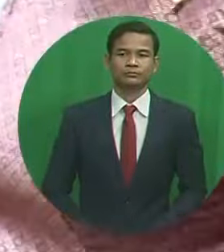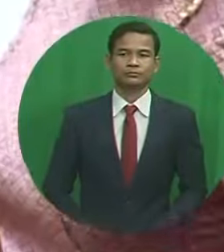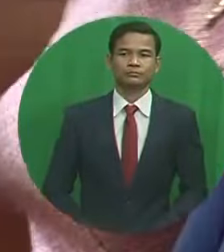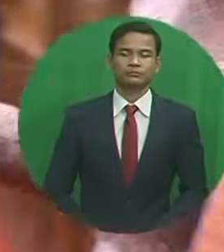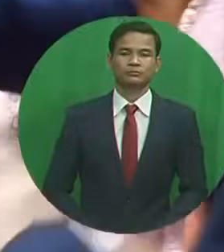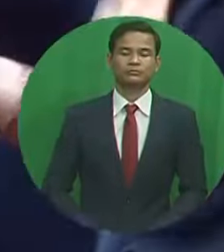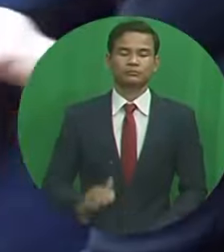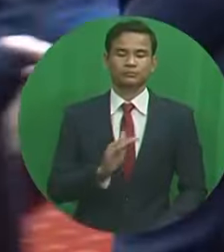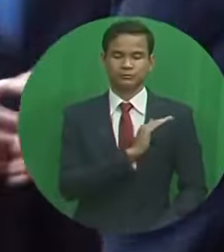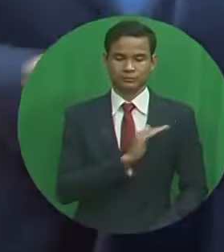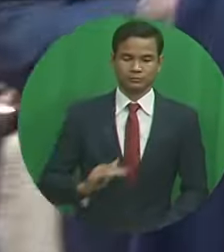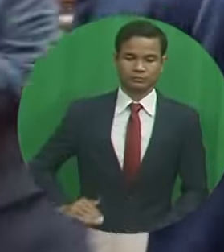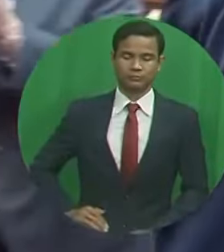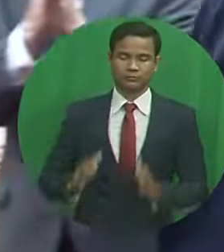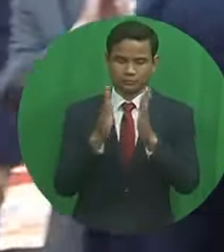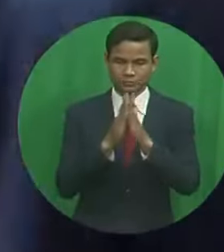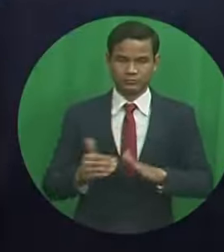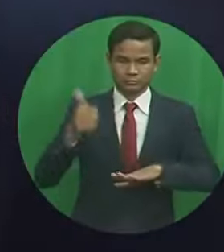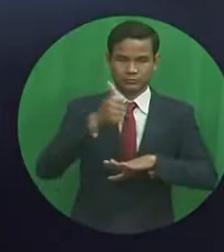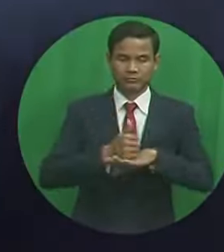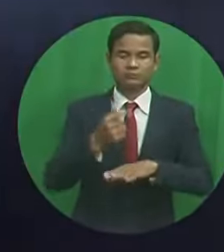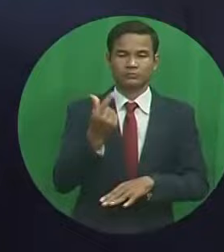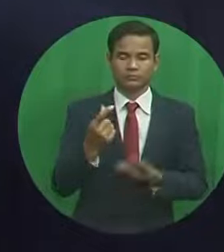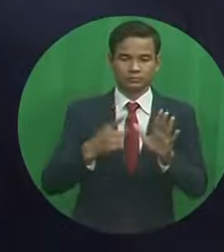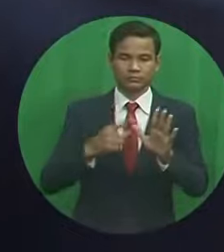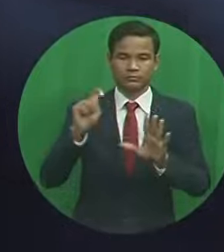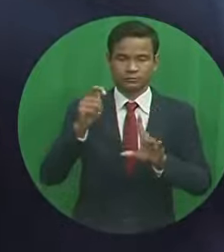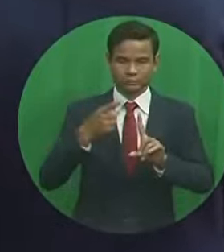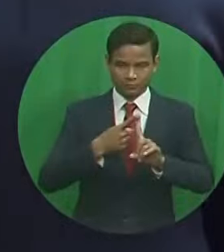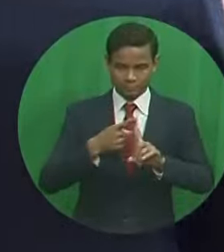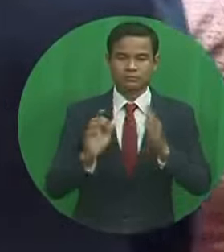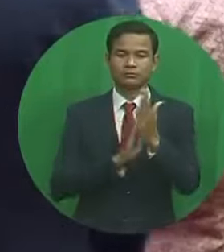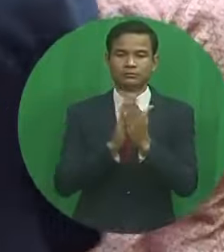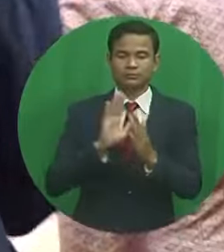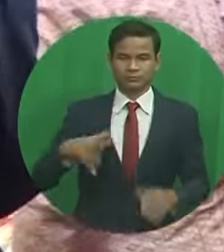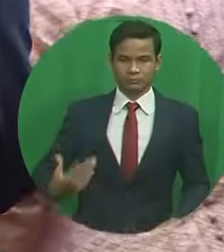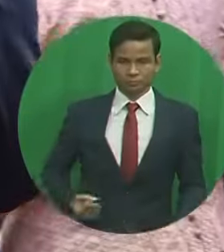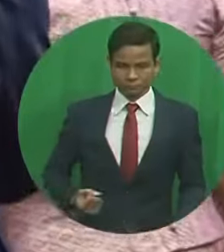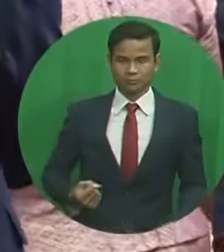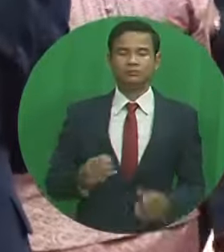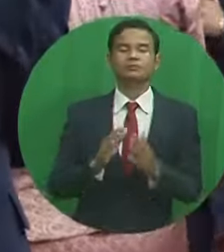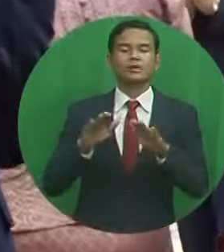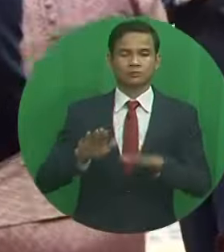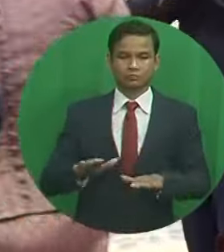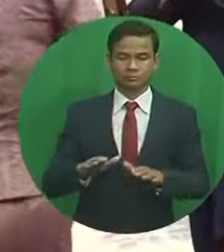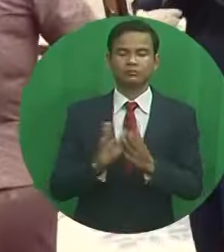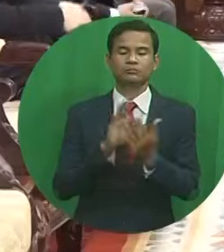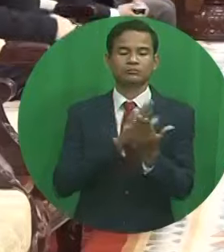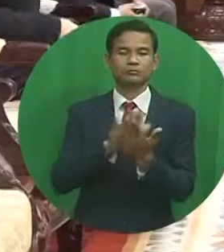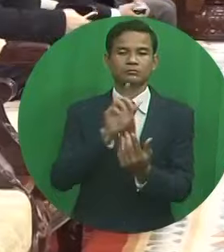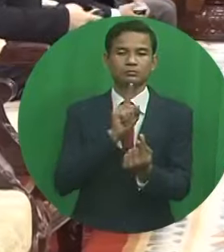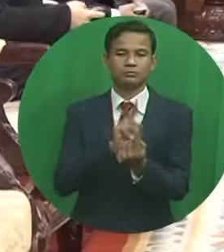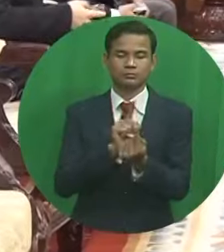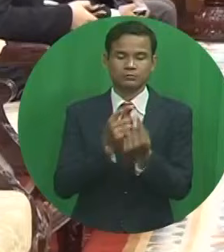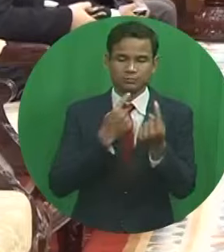សម្ដេចមហារដ្ឋសភាធិការអធិបតីខុនសូដារីប្រធានរដ្ឋសភានៃព្រះរាជាណាចក្រកម្ពុជាបានទទួលជួបពិភាក្សា